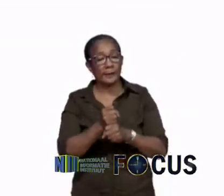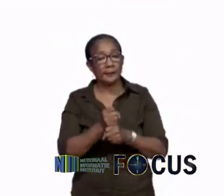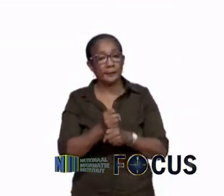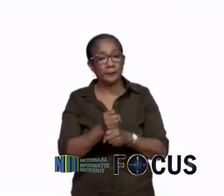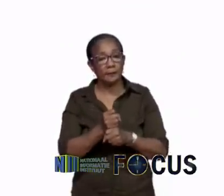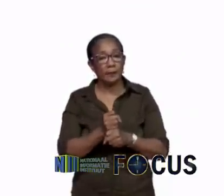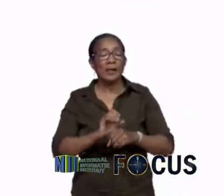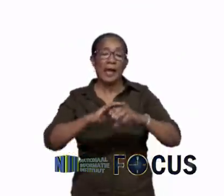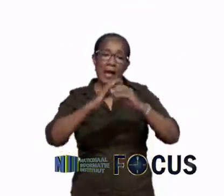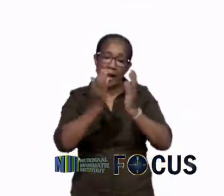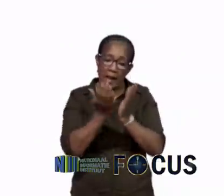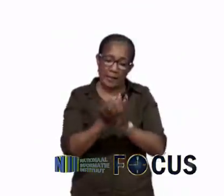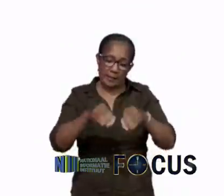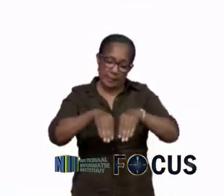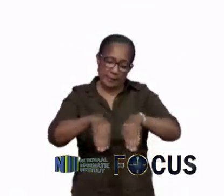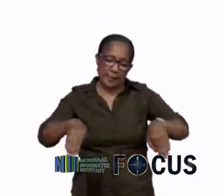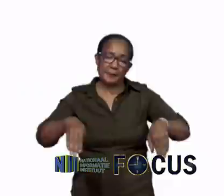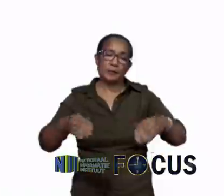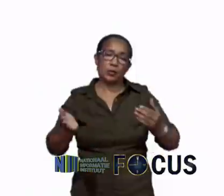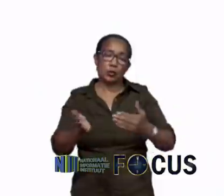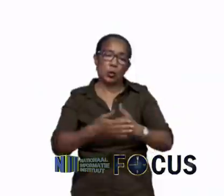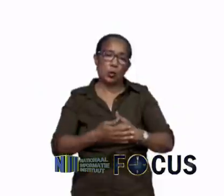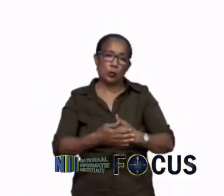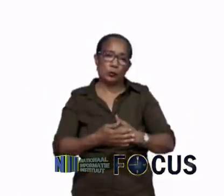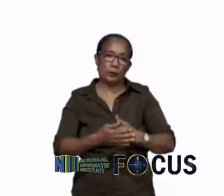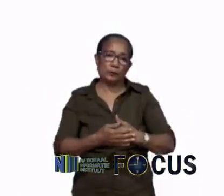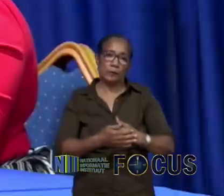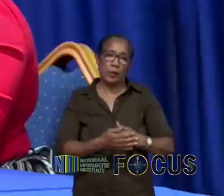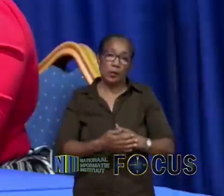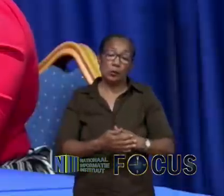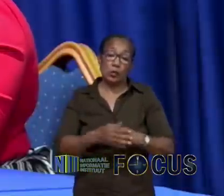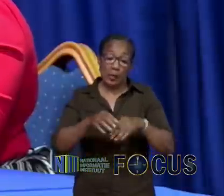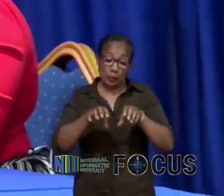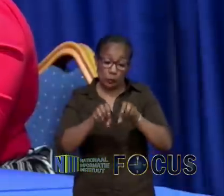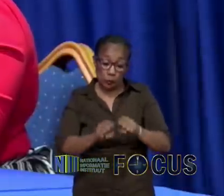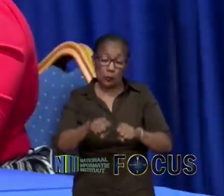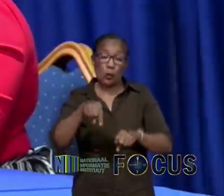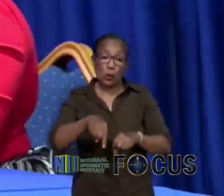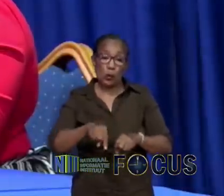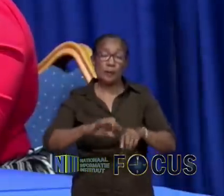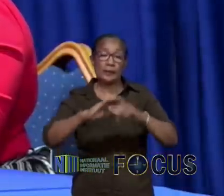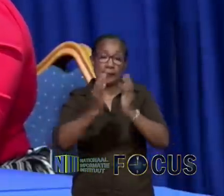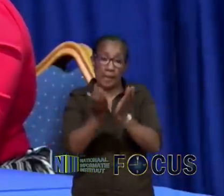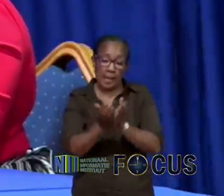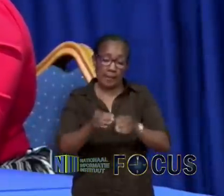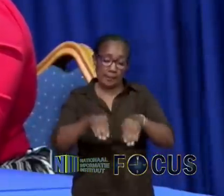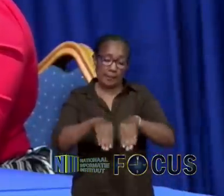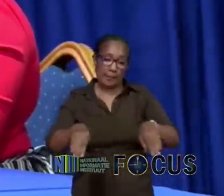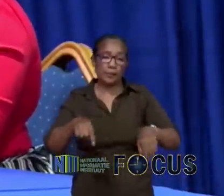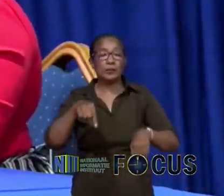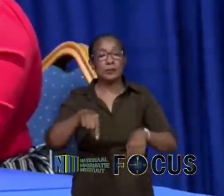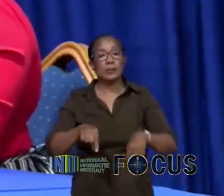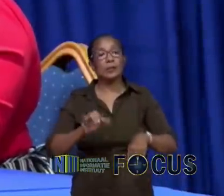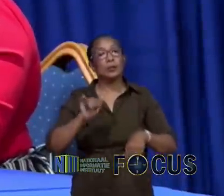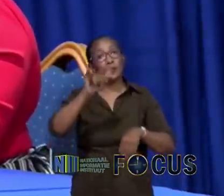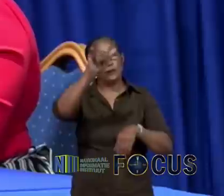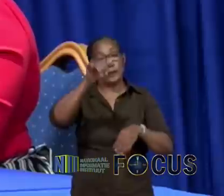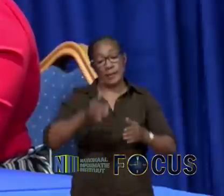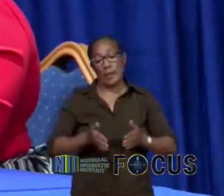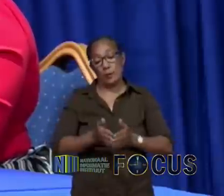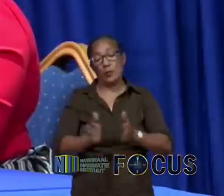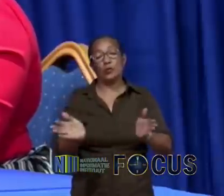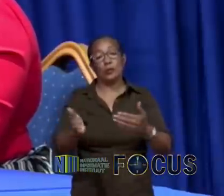to alla grens tapu. Lekva we horen zo alla den grens tapu. Dus